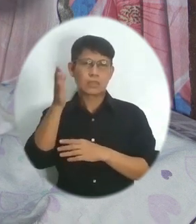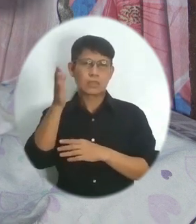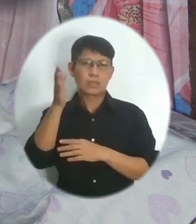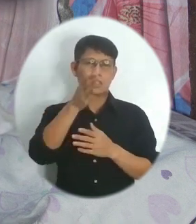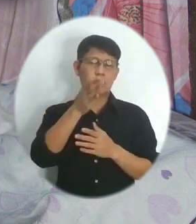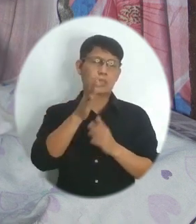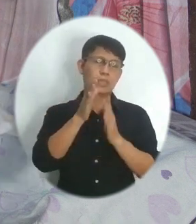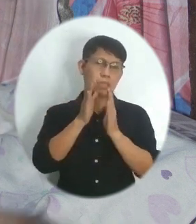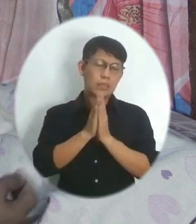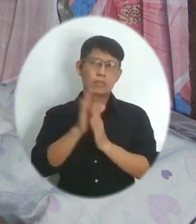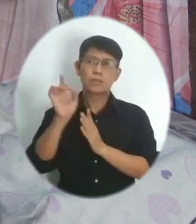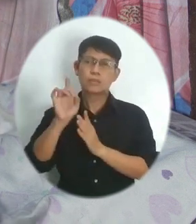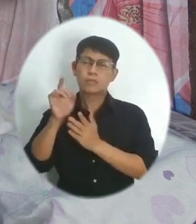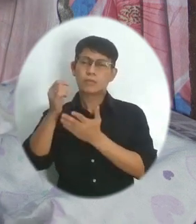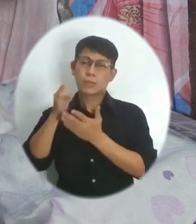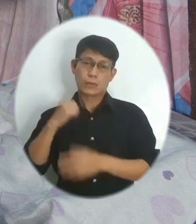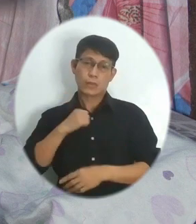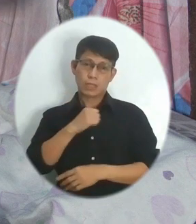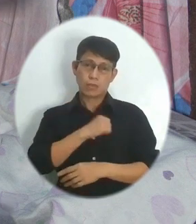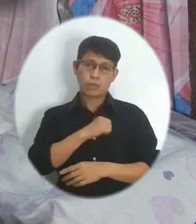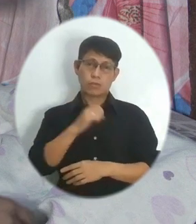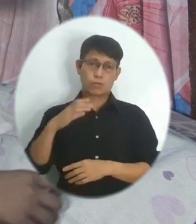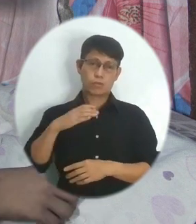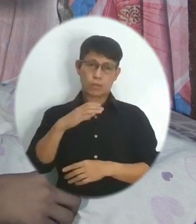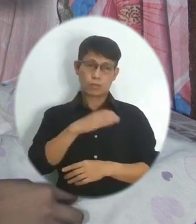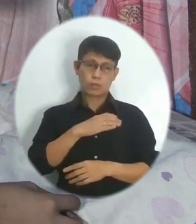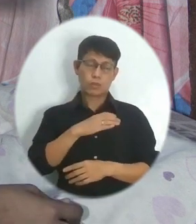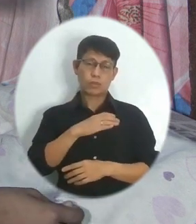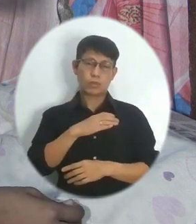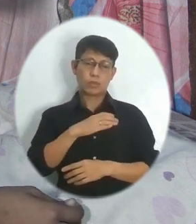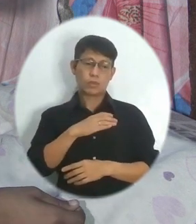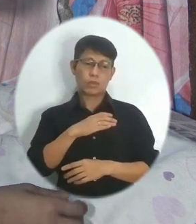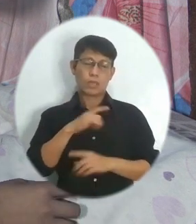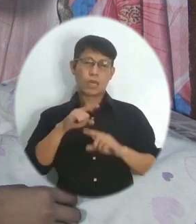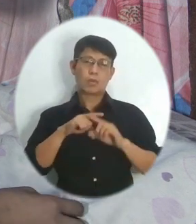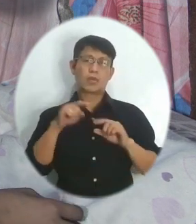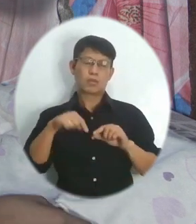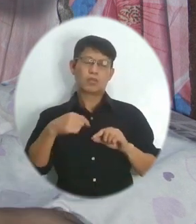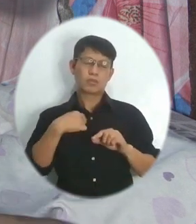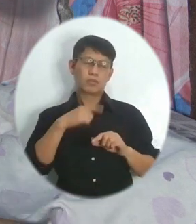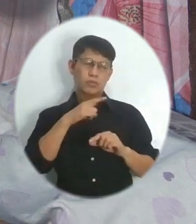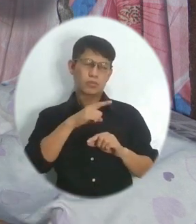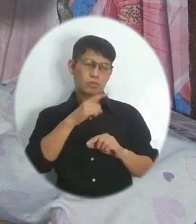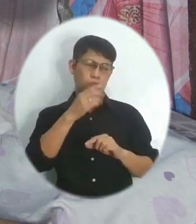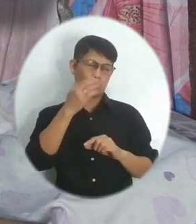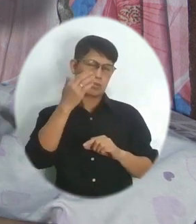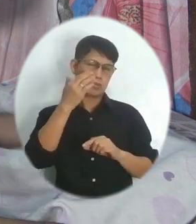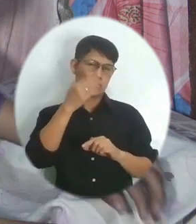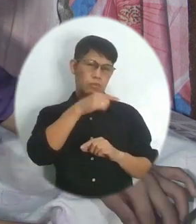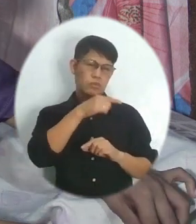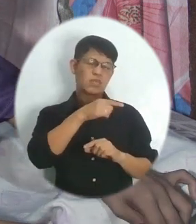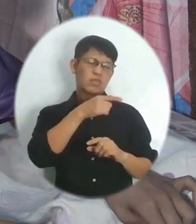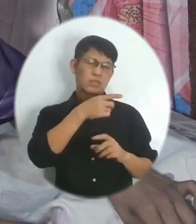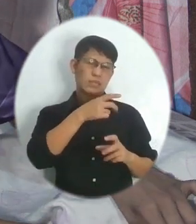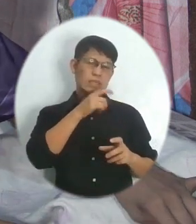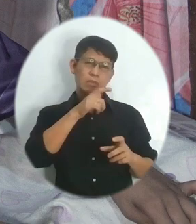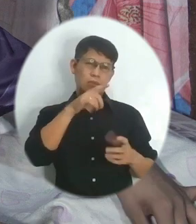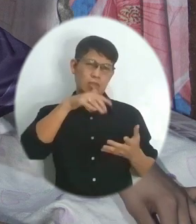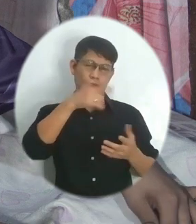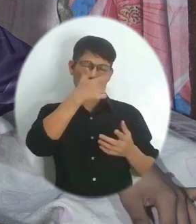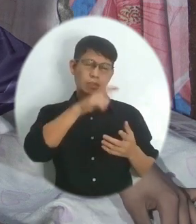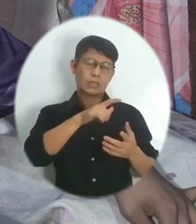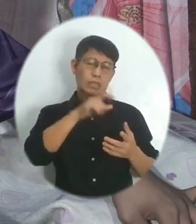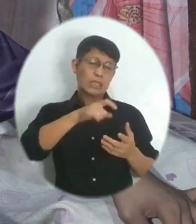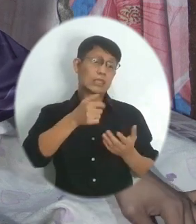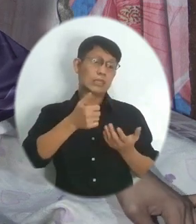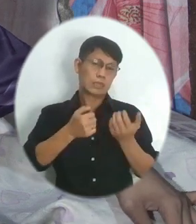hahanap kami sa ibang mga senador, congressman. Nahihirapan din po yung bata na walang guidelines namin na sa pag-module kasi kailangan